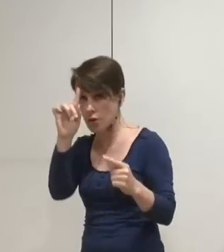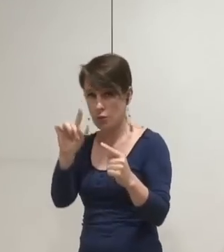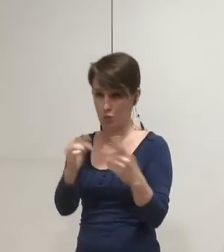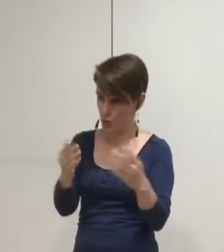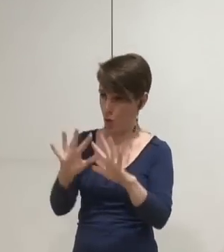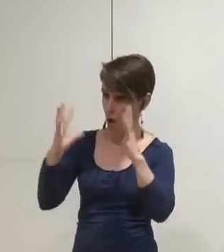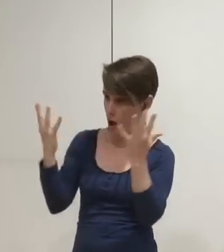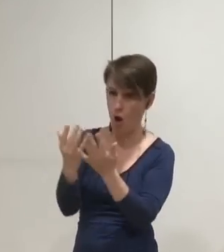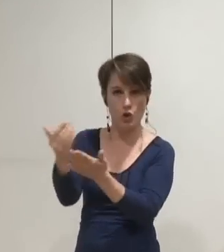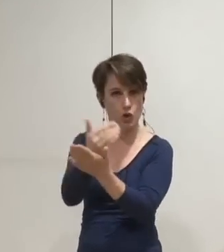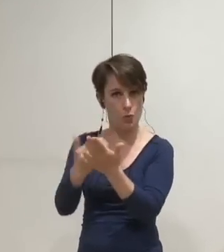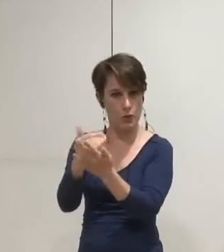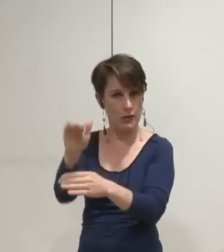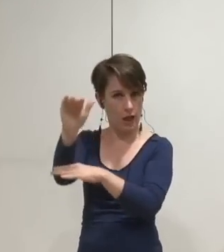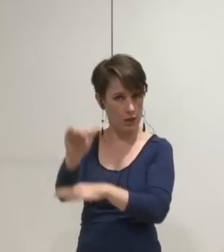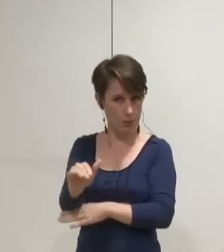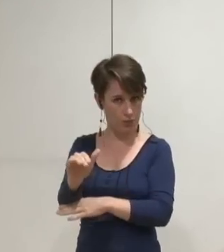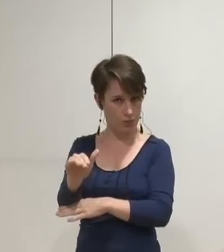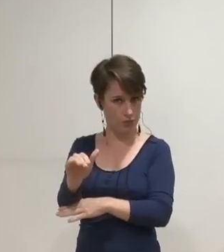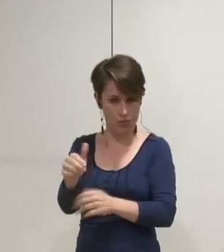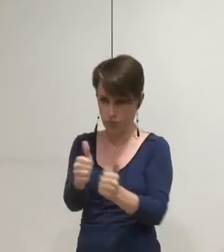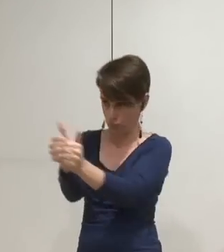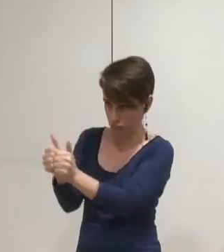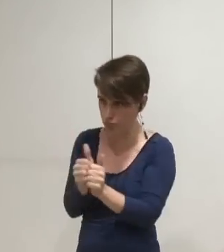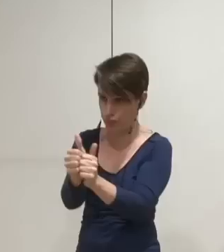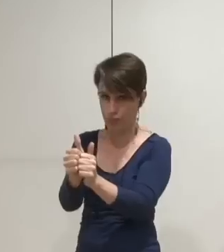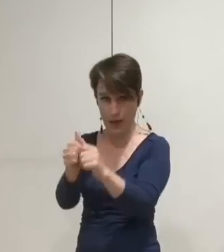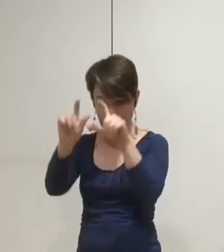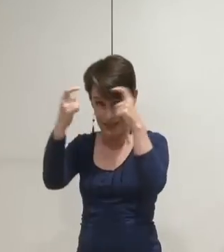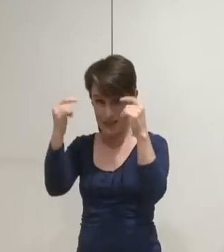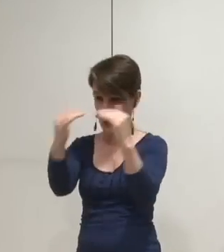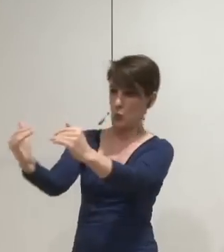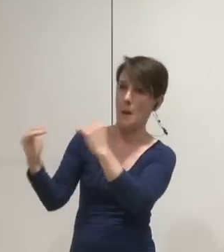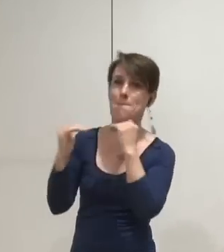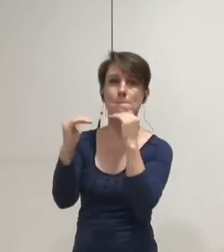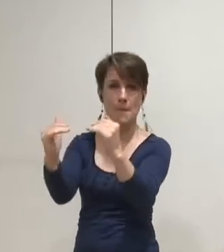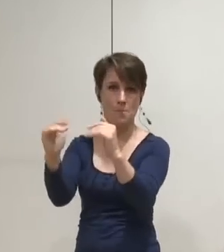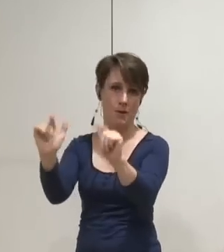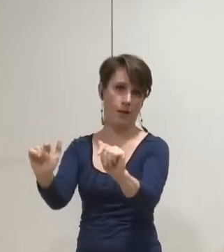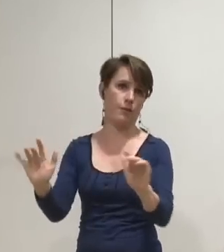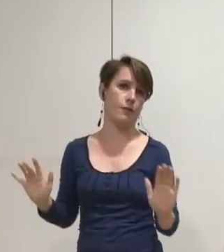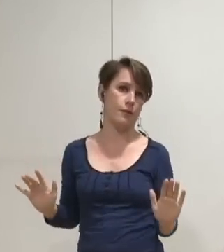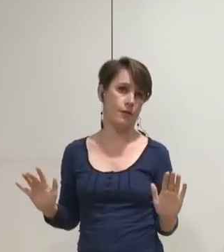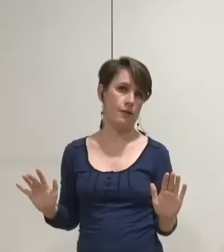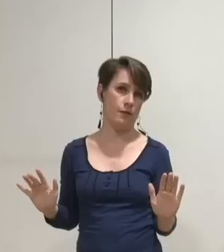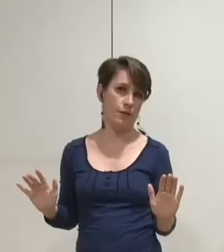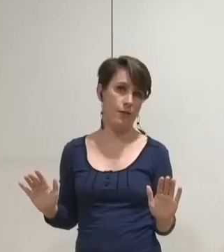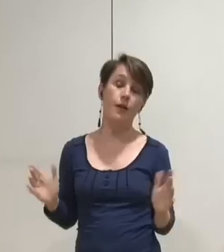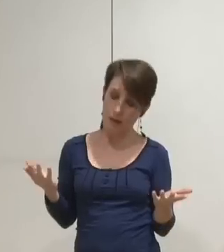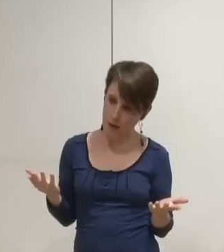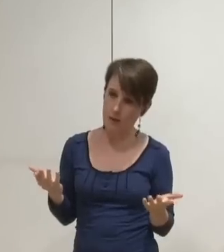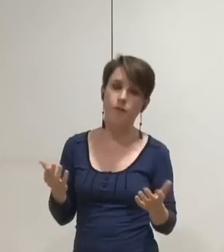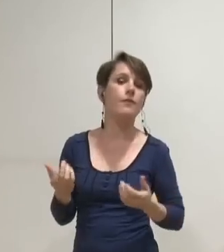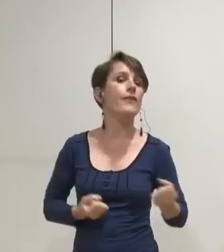personnel dans une même entité avec le même statut et reprenant la gestion 100 % publique de